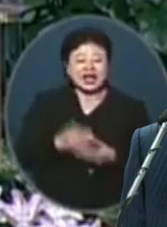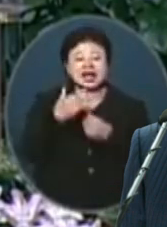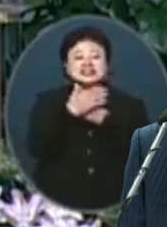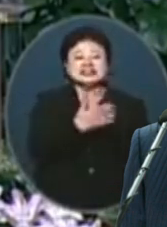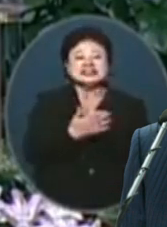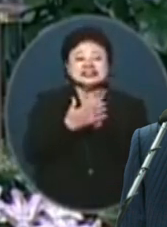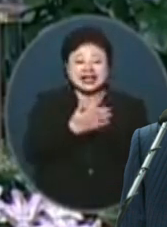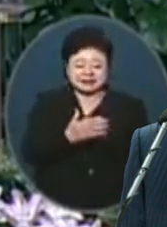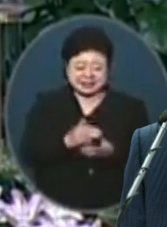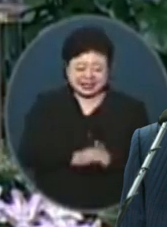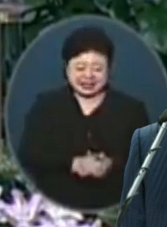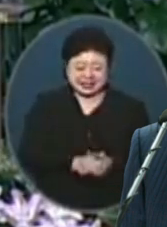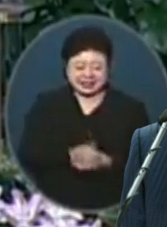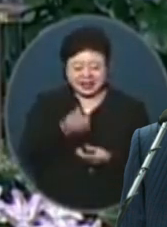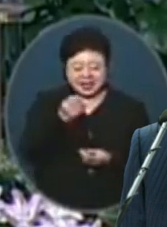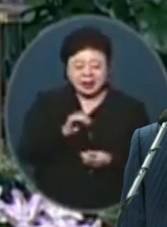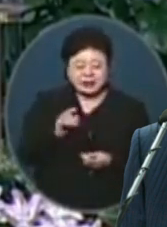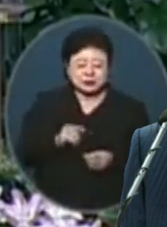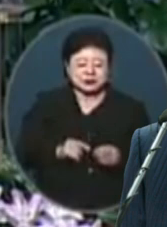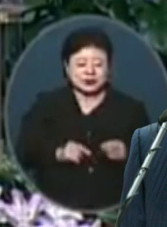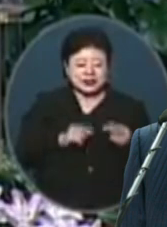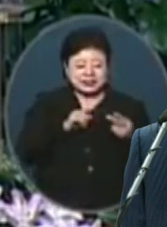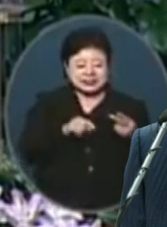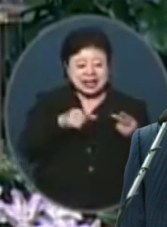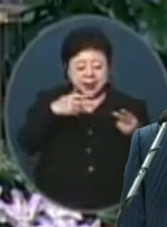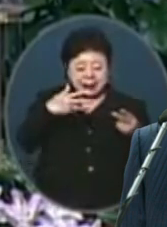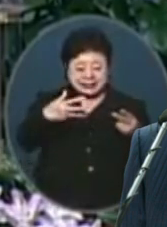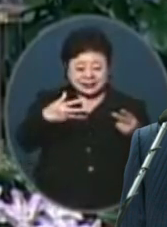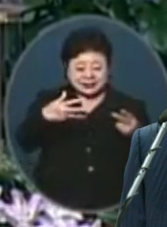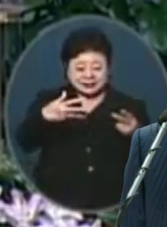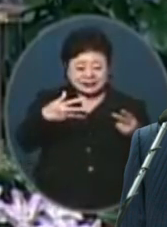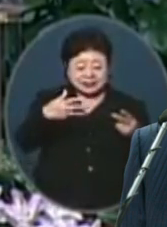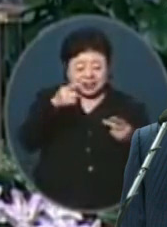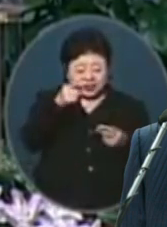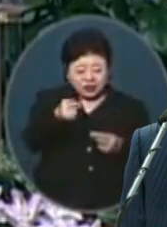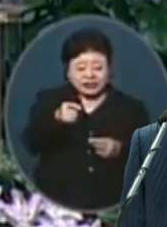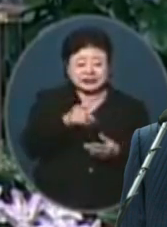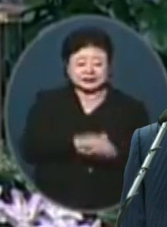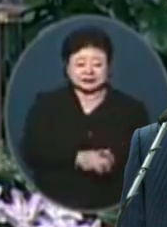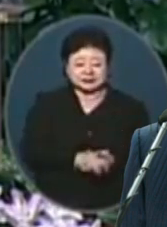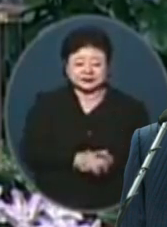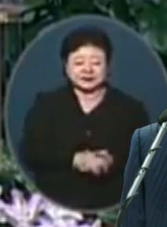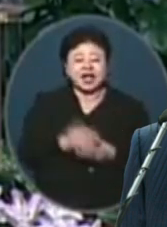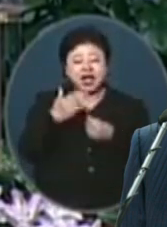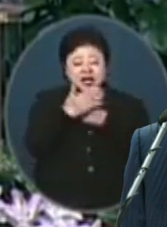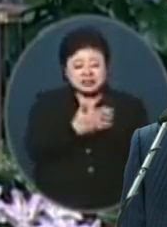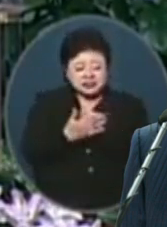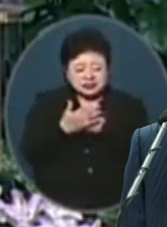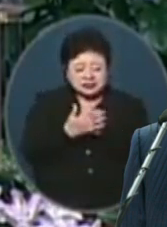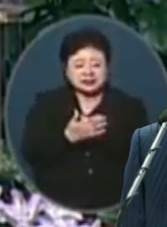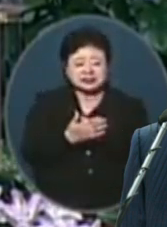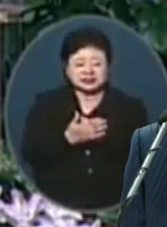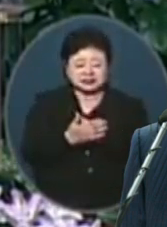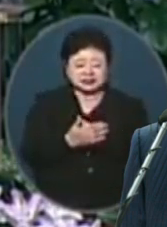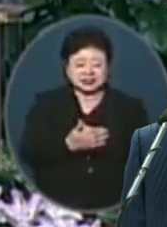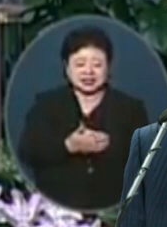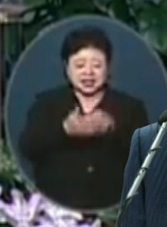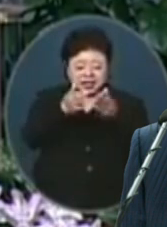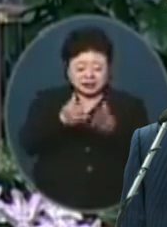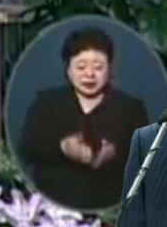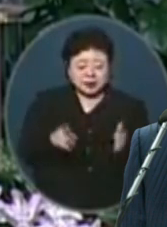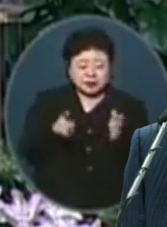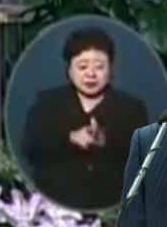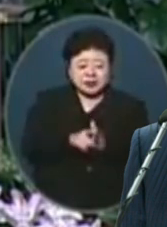은혜입니다. 에베소서 2장 8절은 너희는 그 은혜에 의하여 믿음으로 말미암아